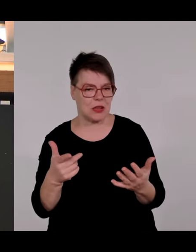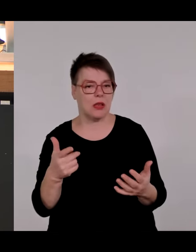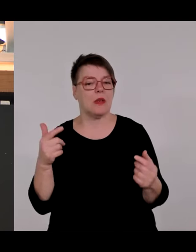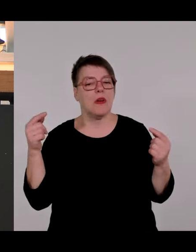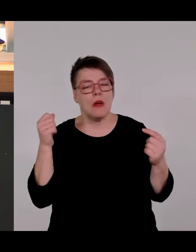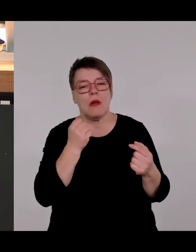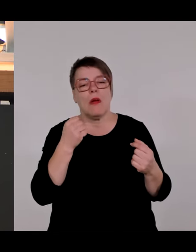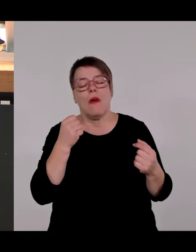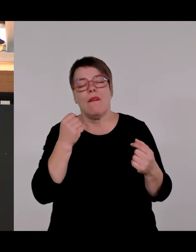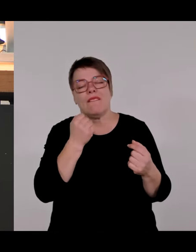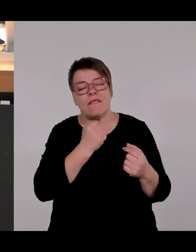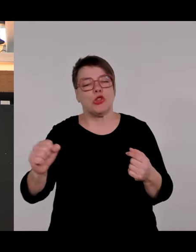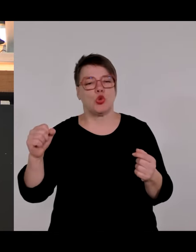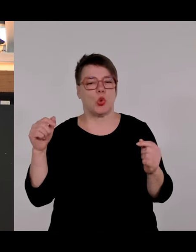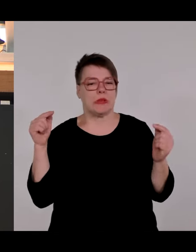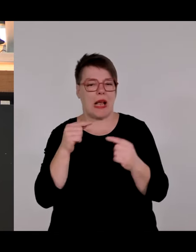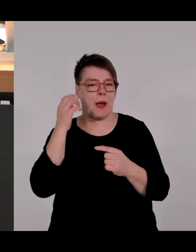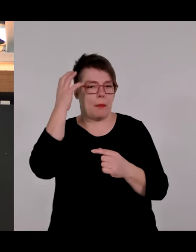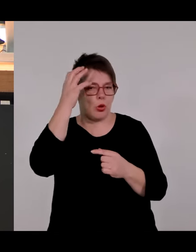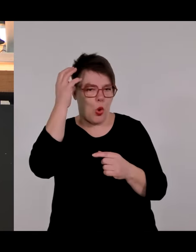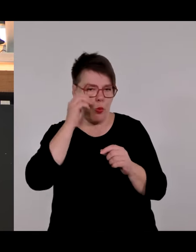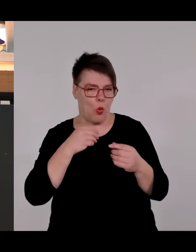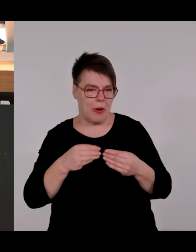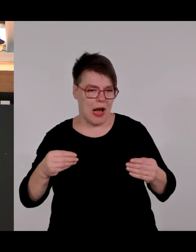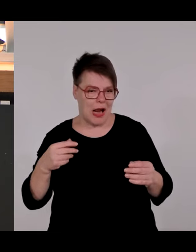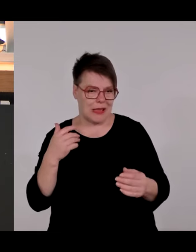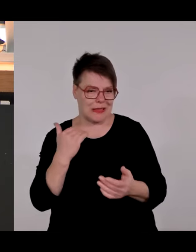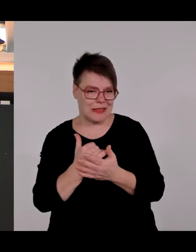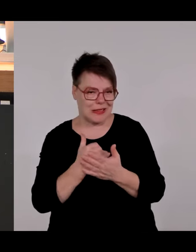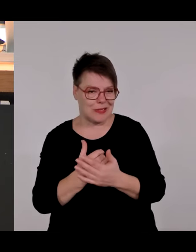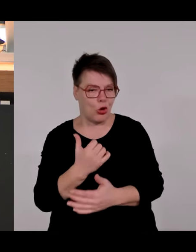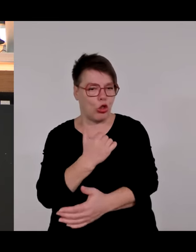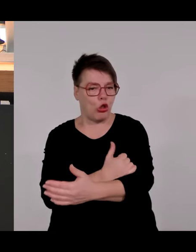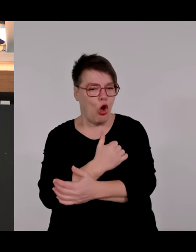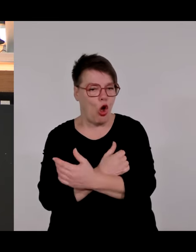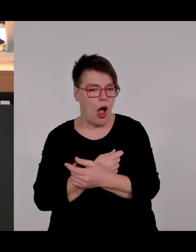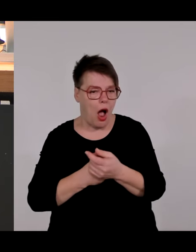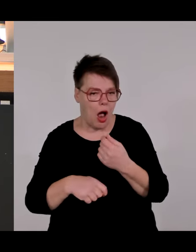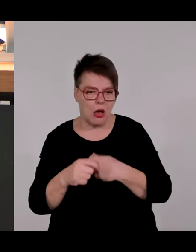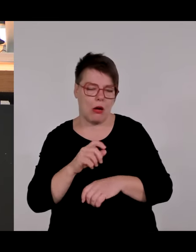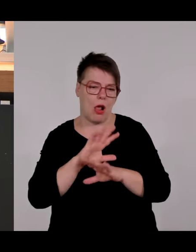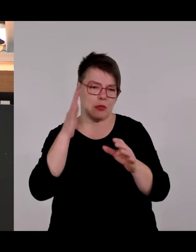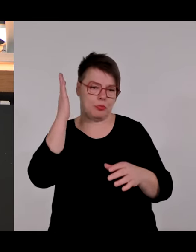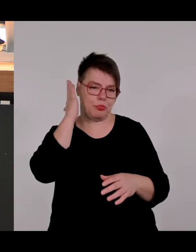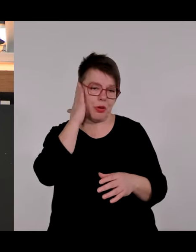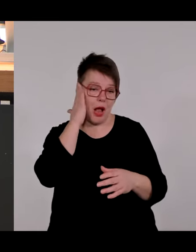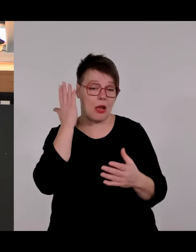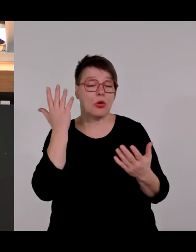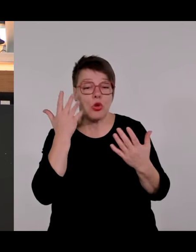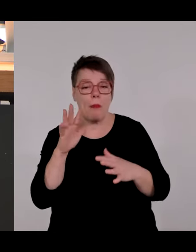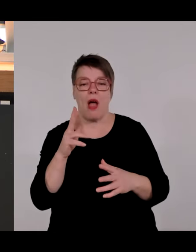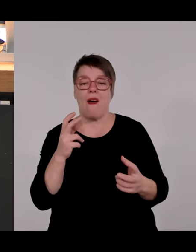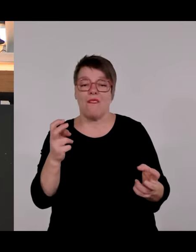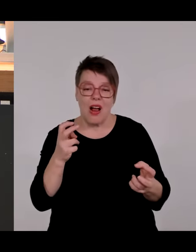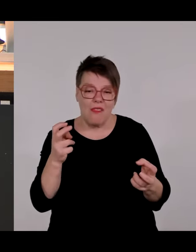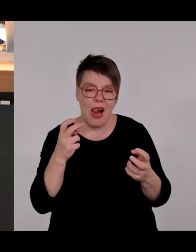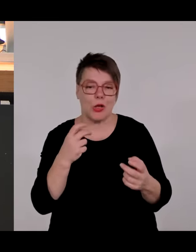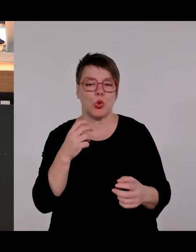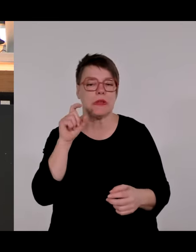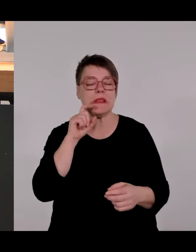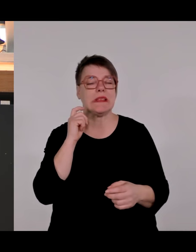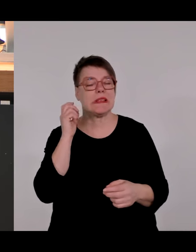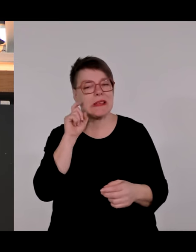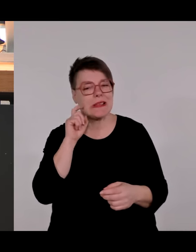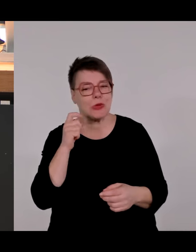hin zur Massenvergewaltigung, Körperverletzungsdelikte, Revierstreitigkeiten, Messerstecherei, Raub. Das sind